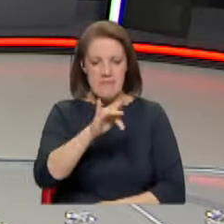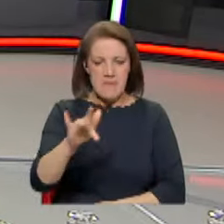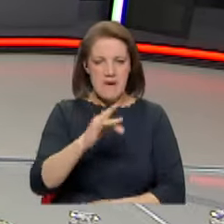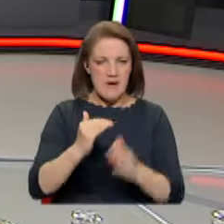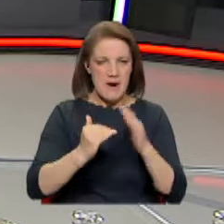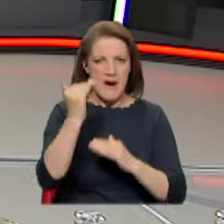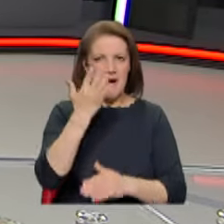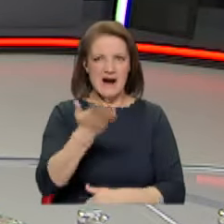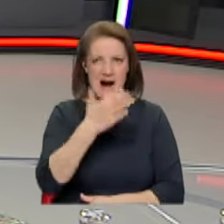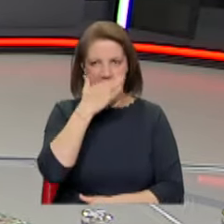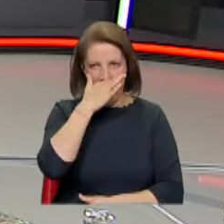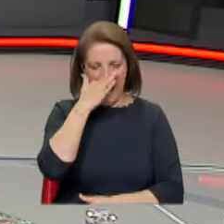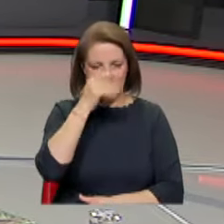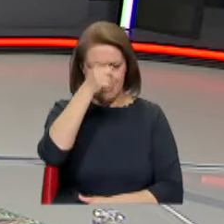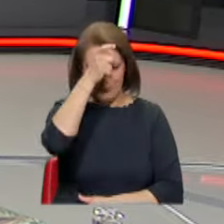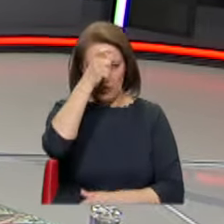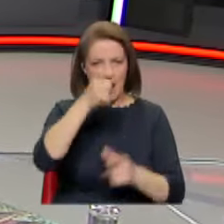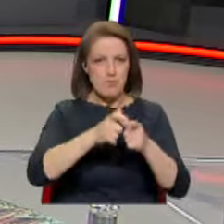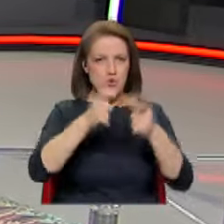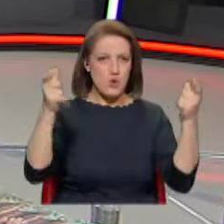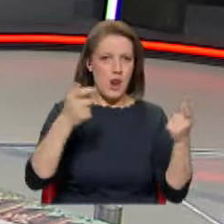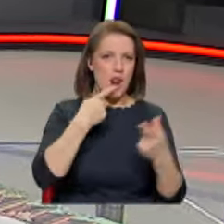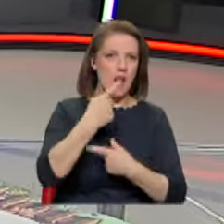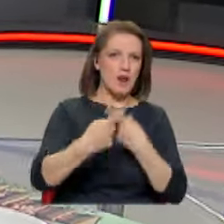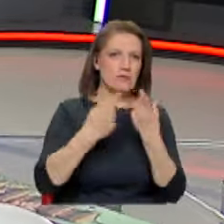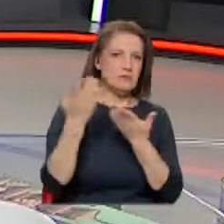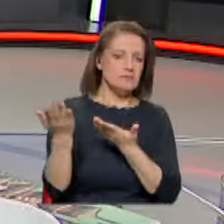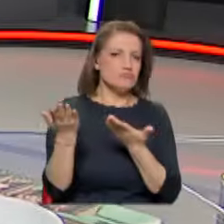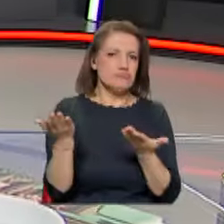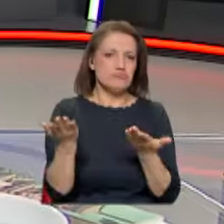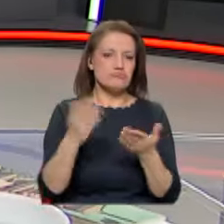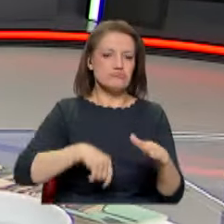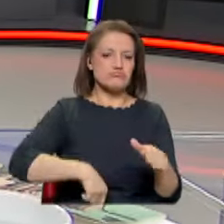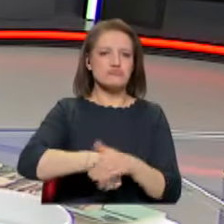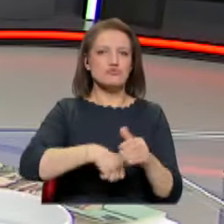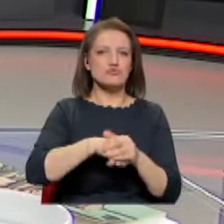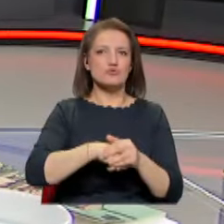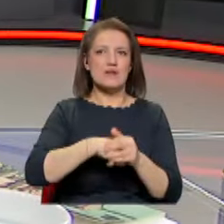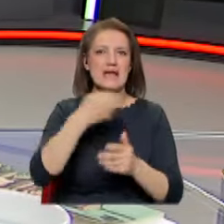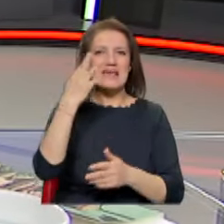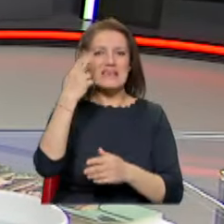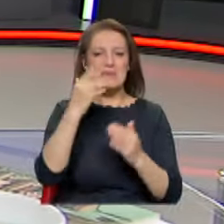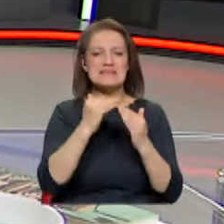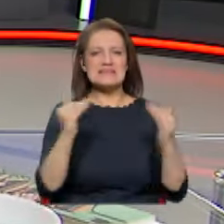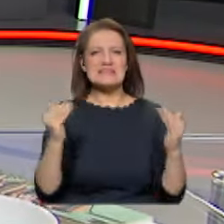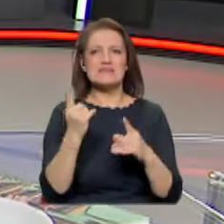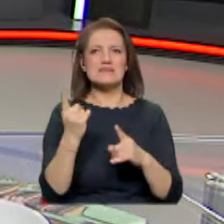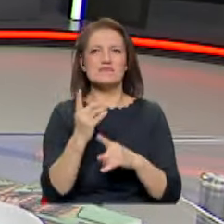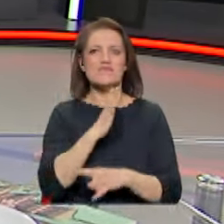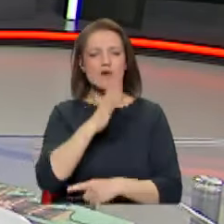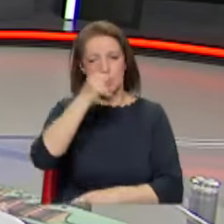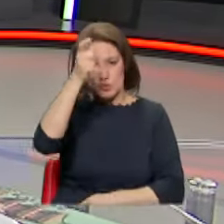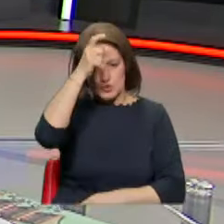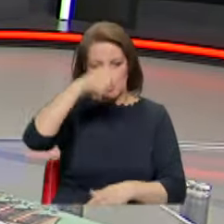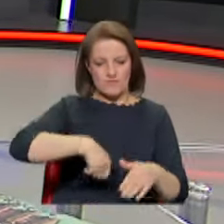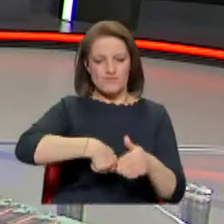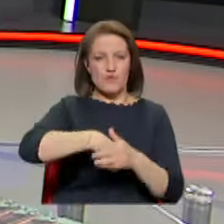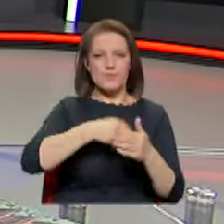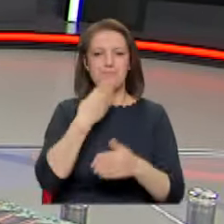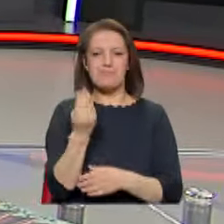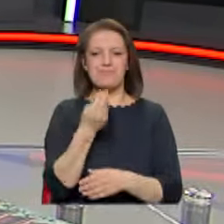artmış. Sözde memleket büyüyor. Peki futbolda yabancı sınırı diye bir şey var. Niye var? Türk futbolcuyu,